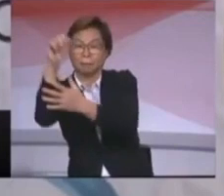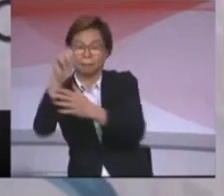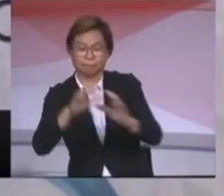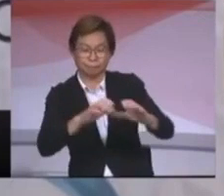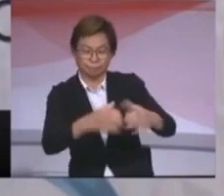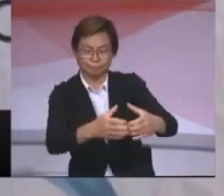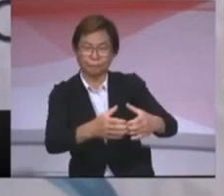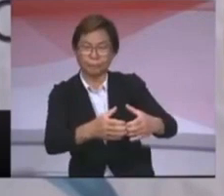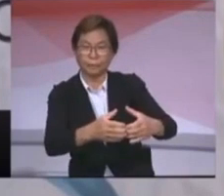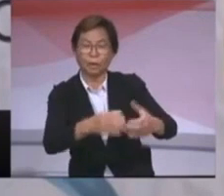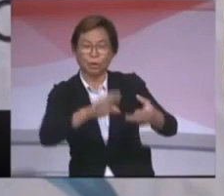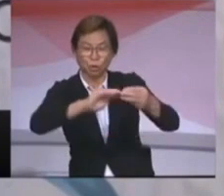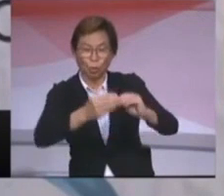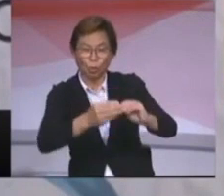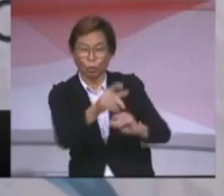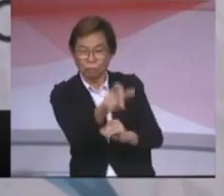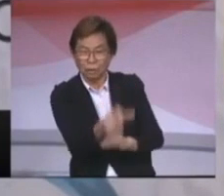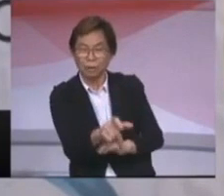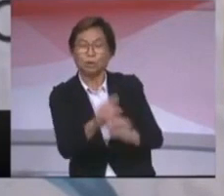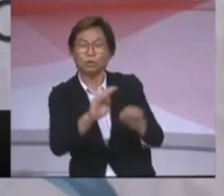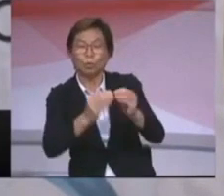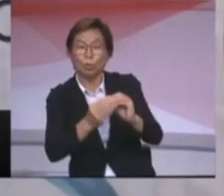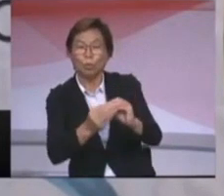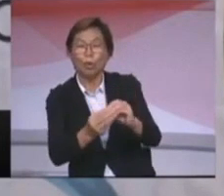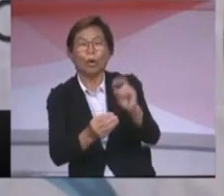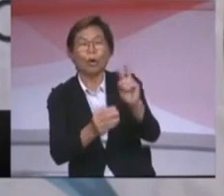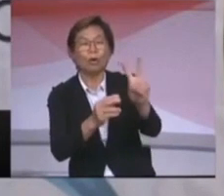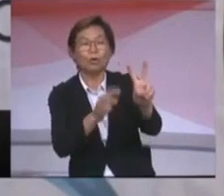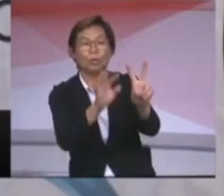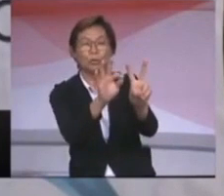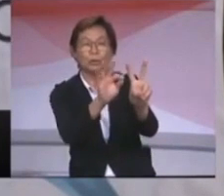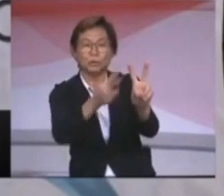Sabah. Kes indeks bagi kluster ini iaitu kes